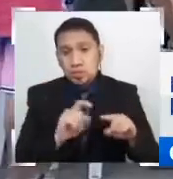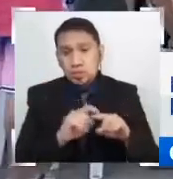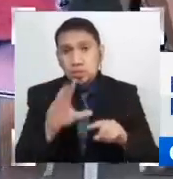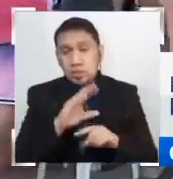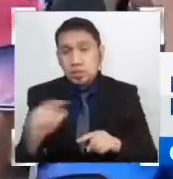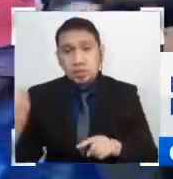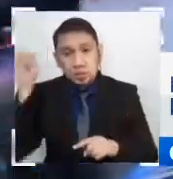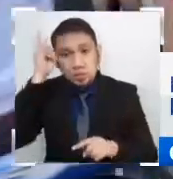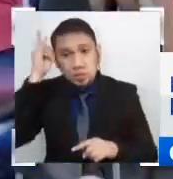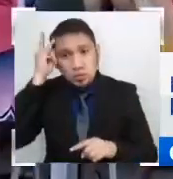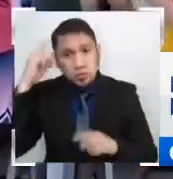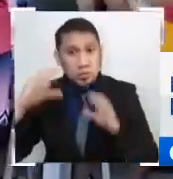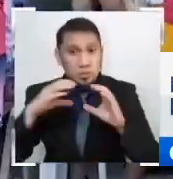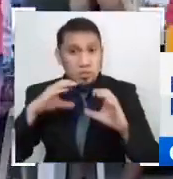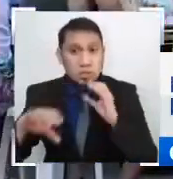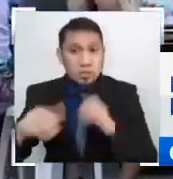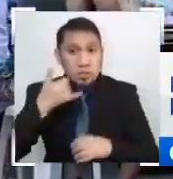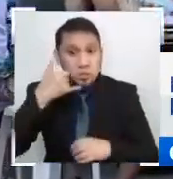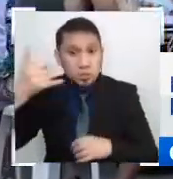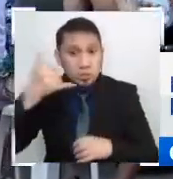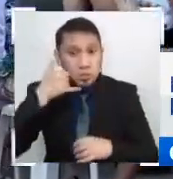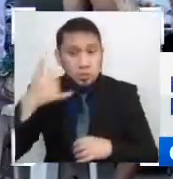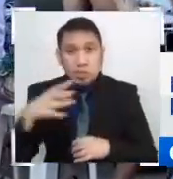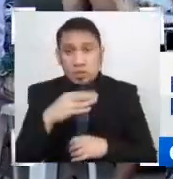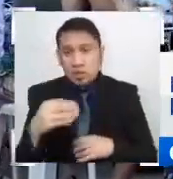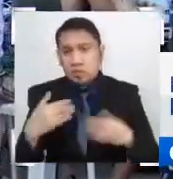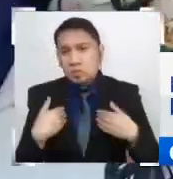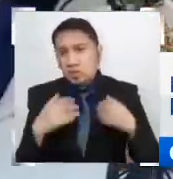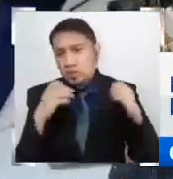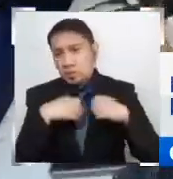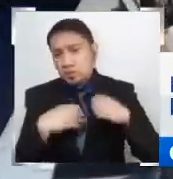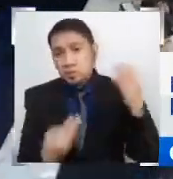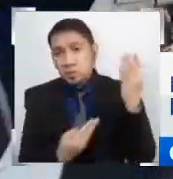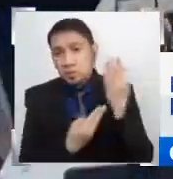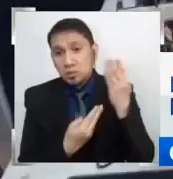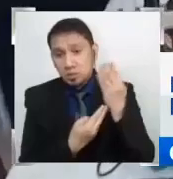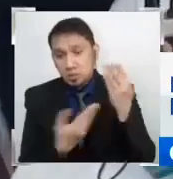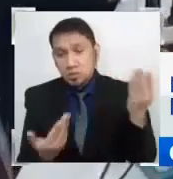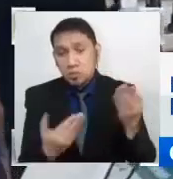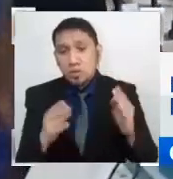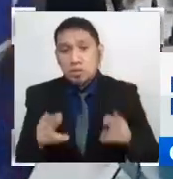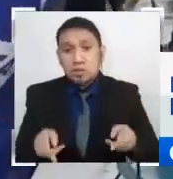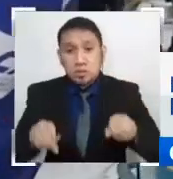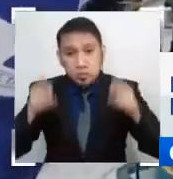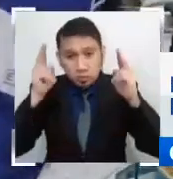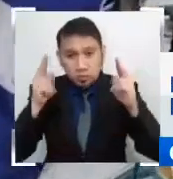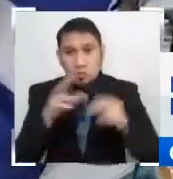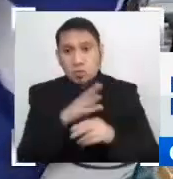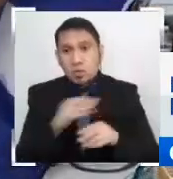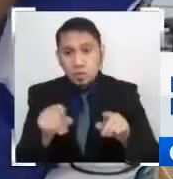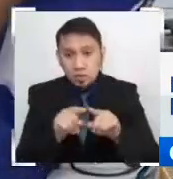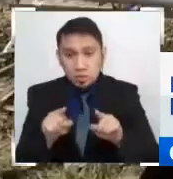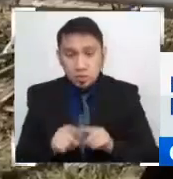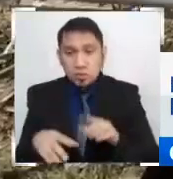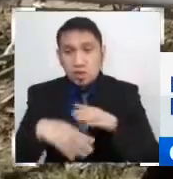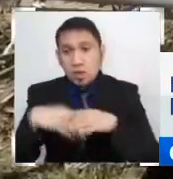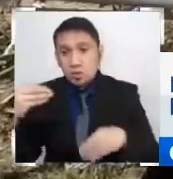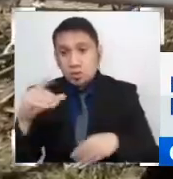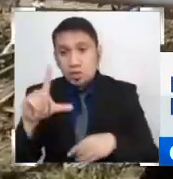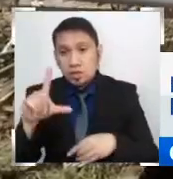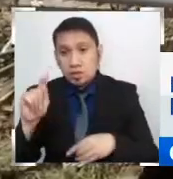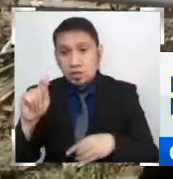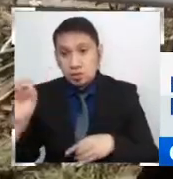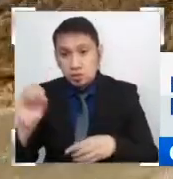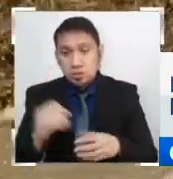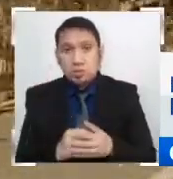kaya umaasa sila sa mga libreng charging station gaya sa City Hall at sa labas ng opisina ng Land Transportation Office. Ganyan din